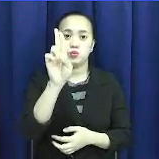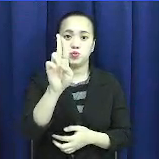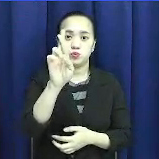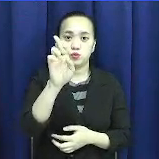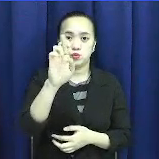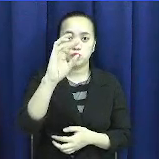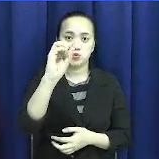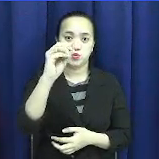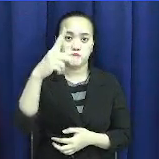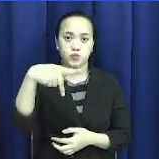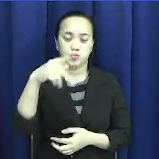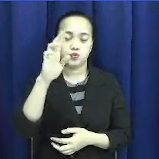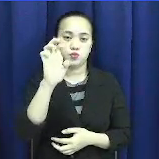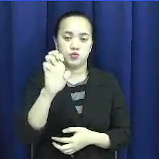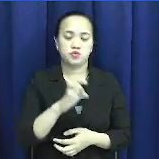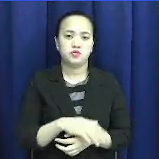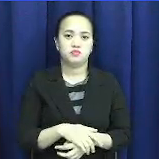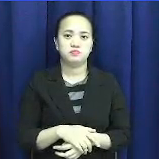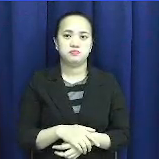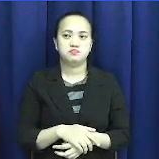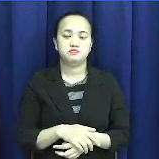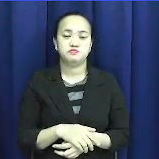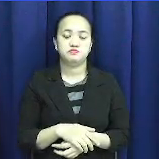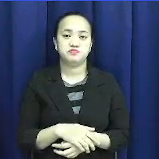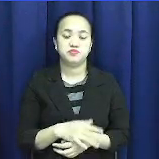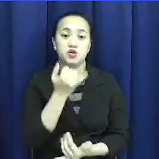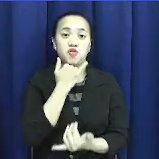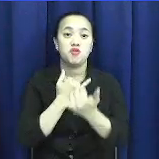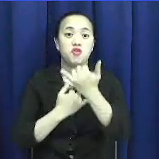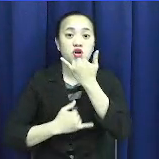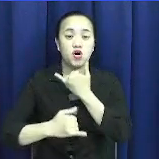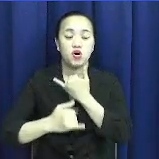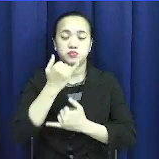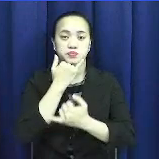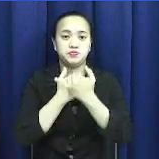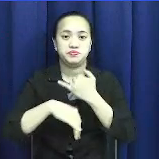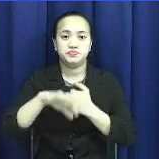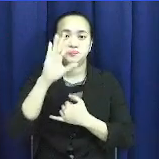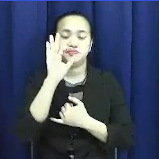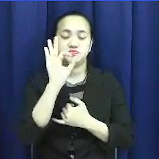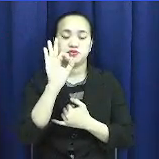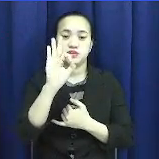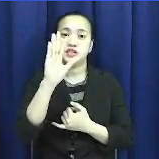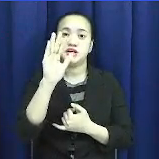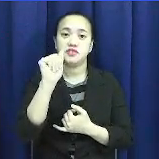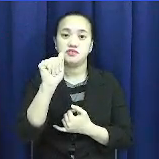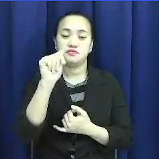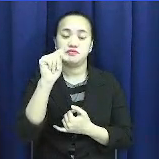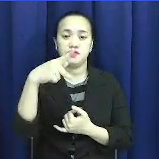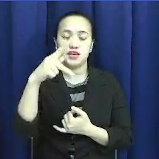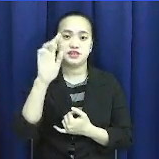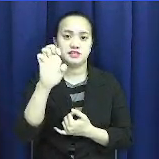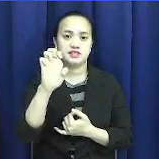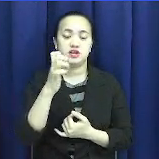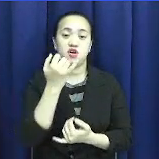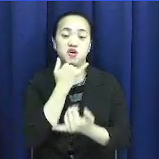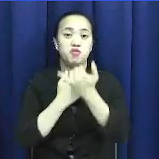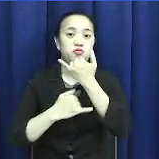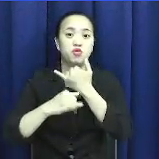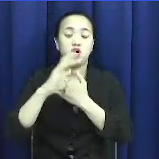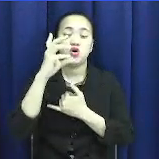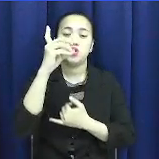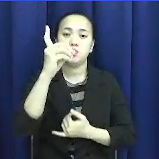dollars. O kundi po ako nagkakamali. Ano? Ang ginawa po nung pamunuan doon po sa lugar po na yon,